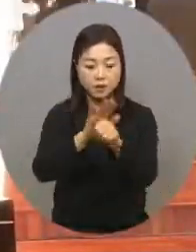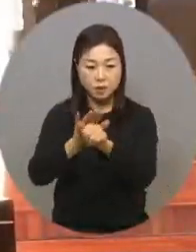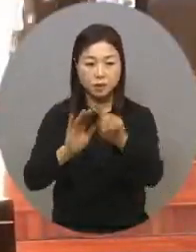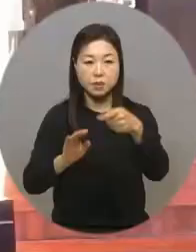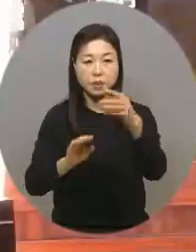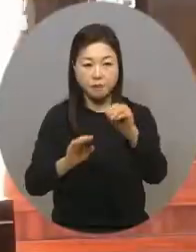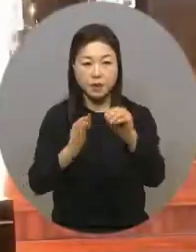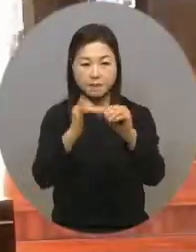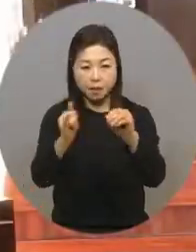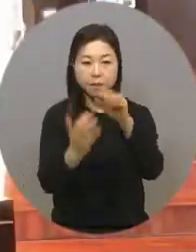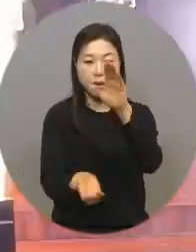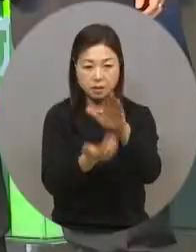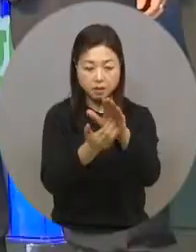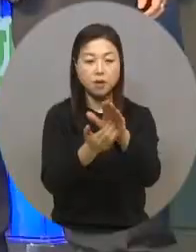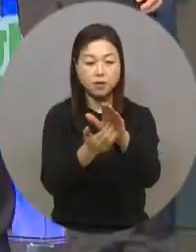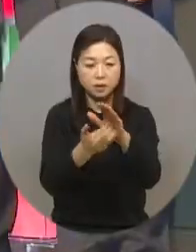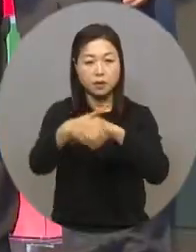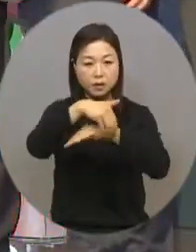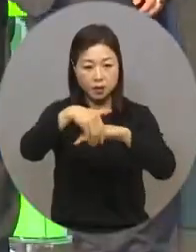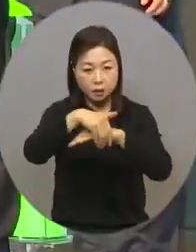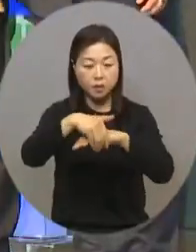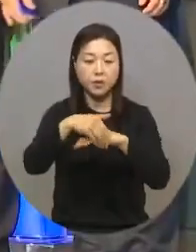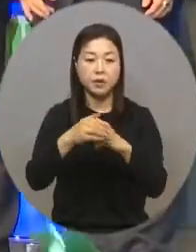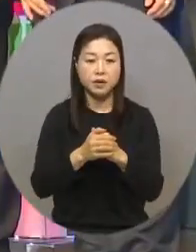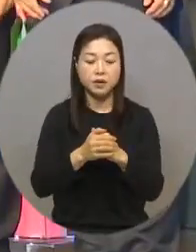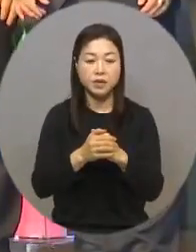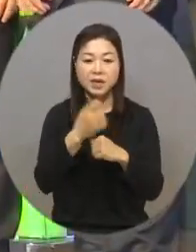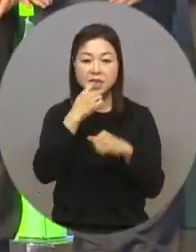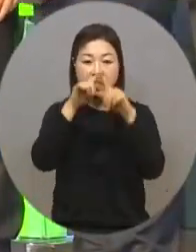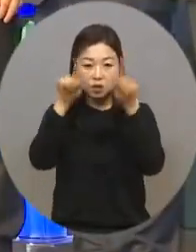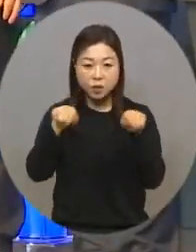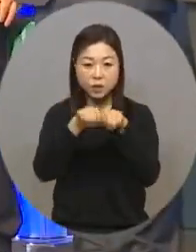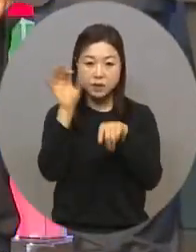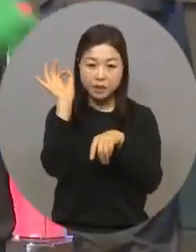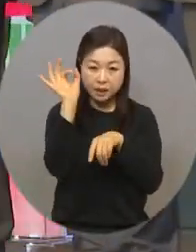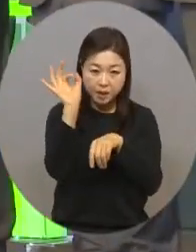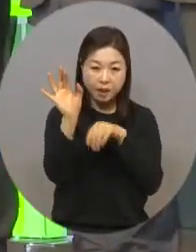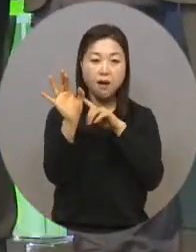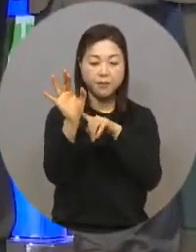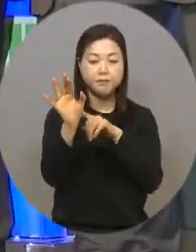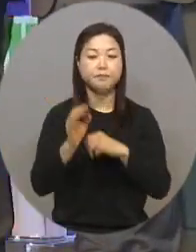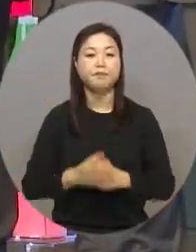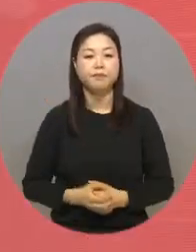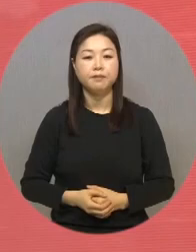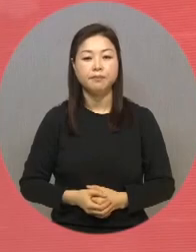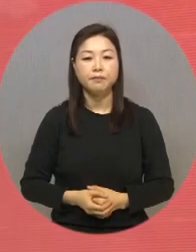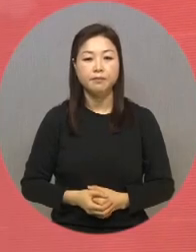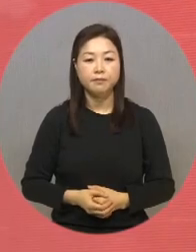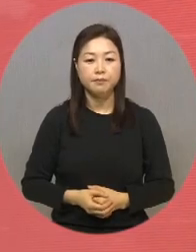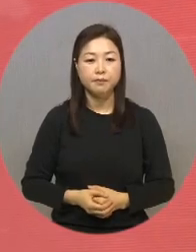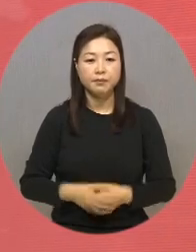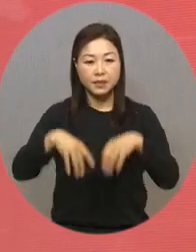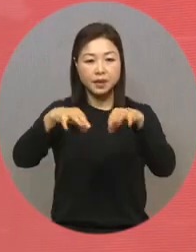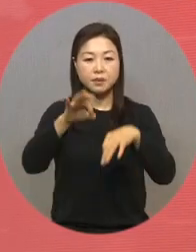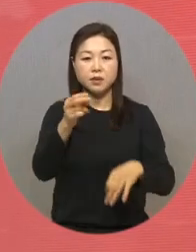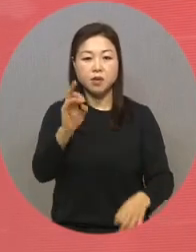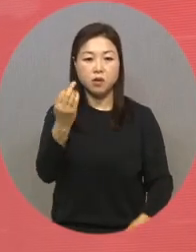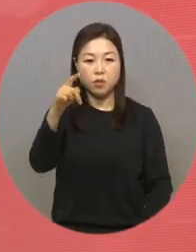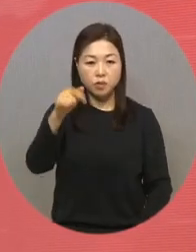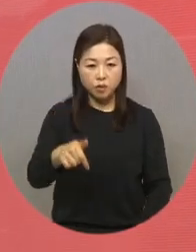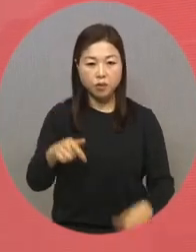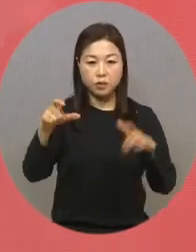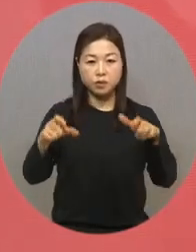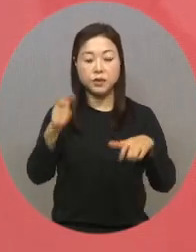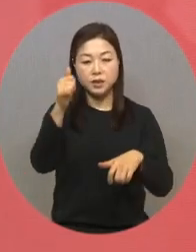명 달성을 다짐하며 종이 비행기를 날리는 퍼포먼스를 펼쳤습니다 김영록 도지사는